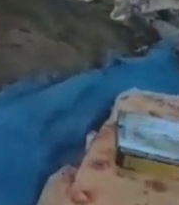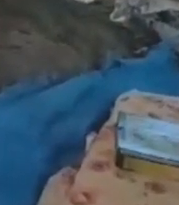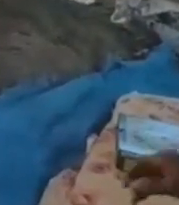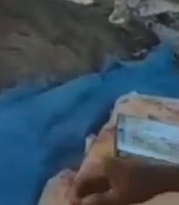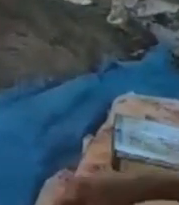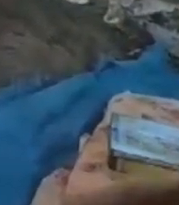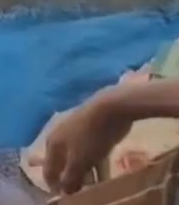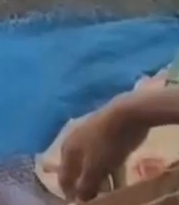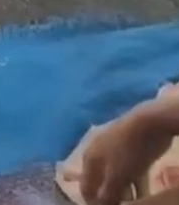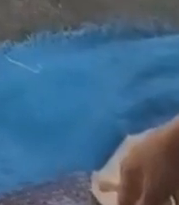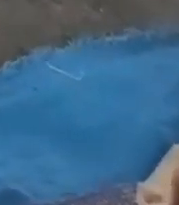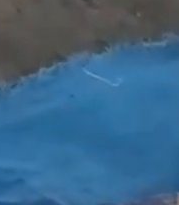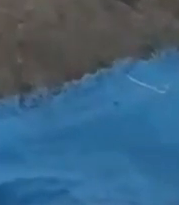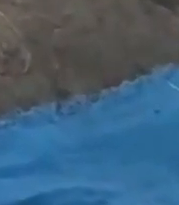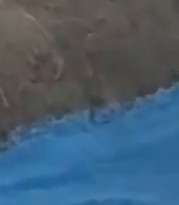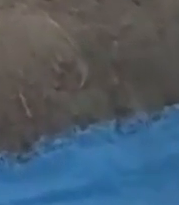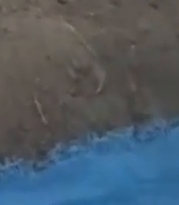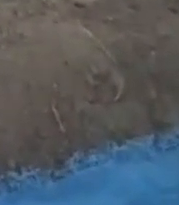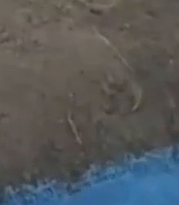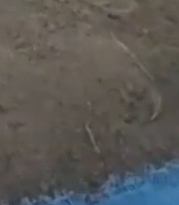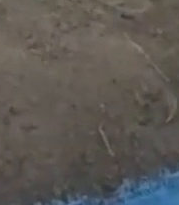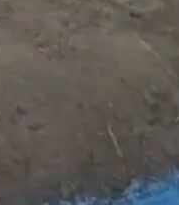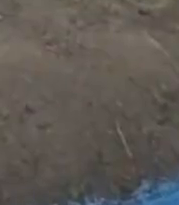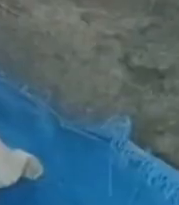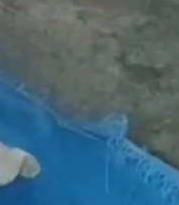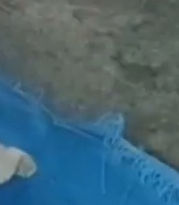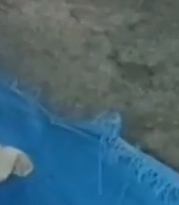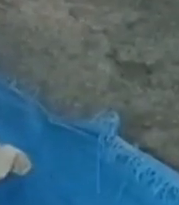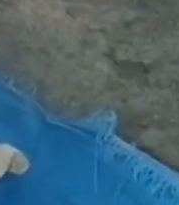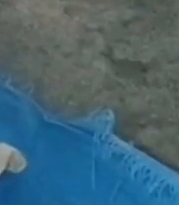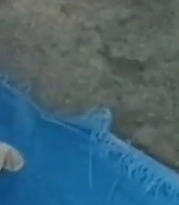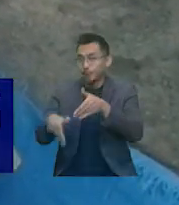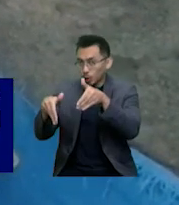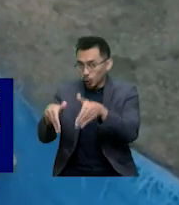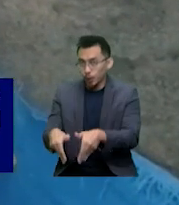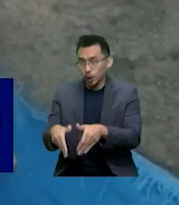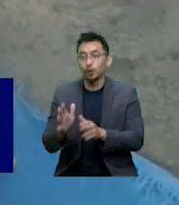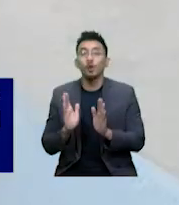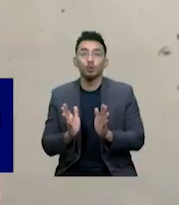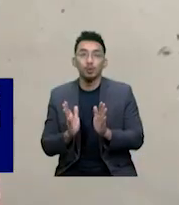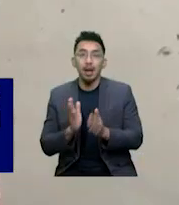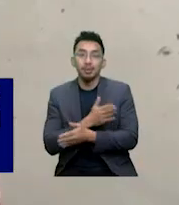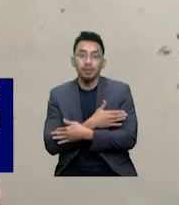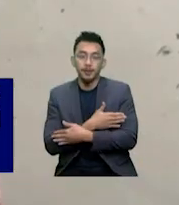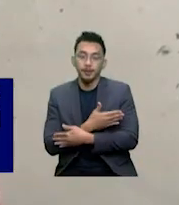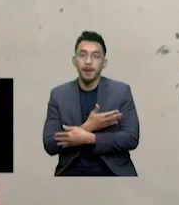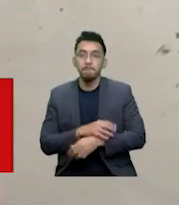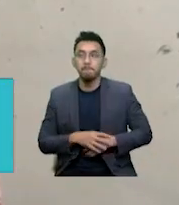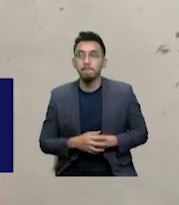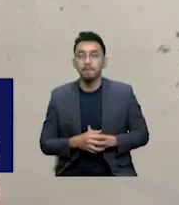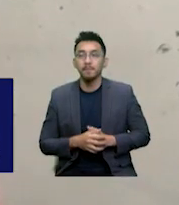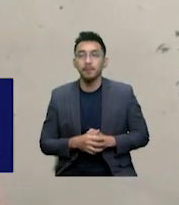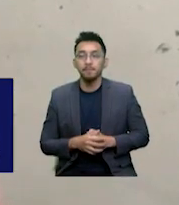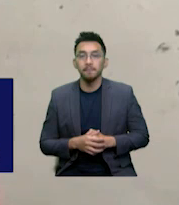Jawa Barat. Jasad korban saat ini sudah dimakamkan di kampung halamannya di Aceh. Habis itu